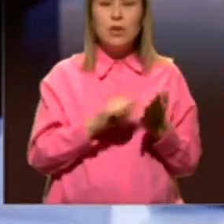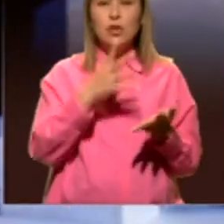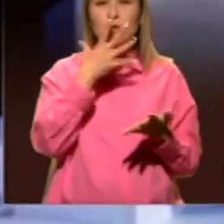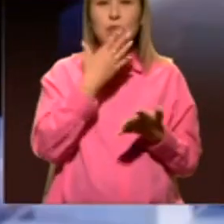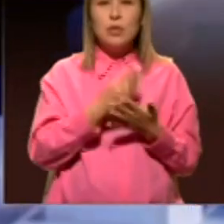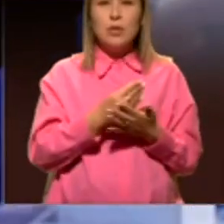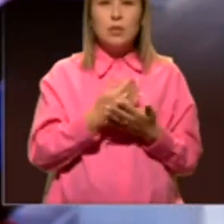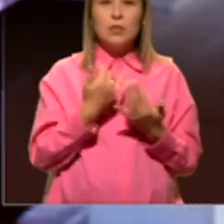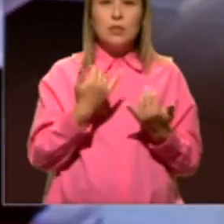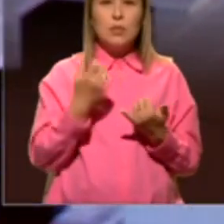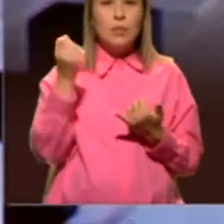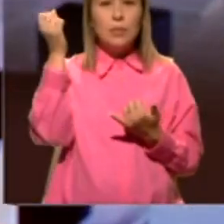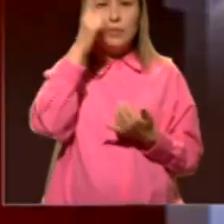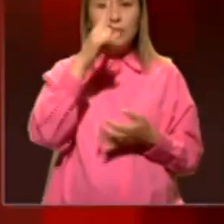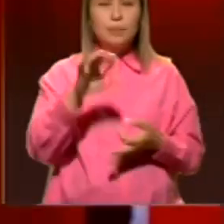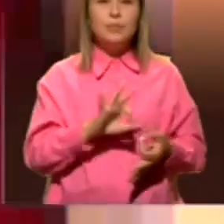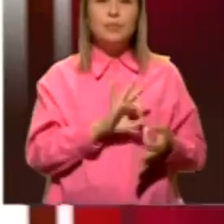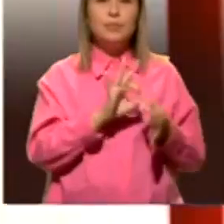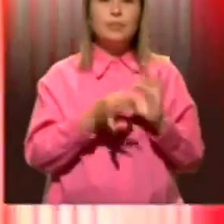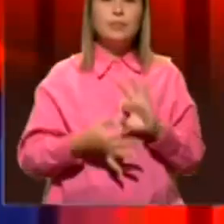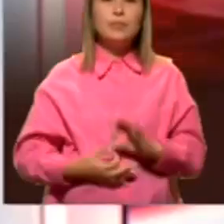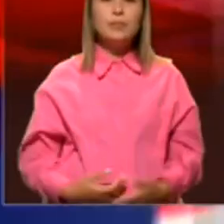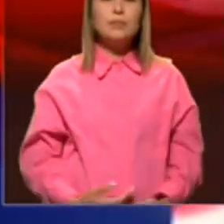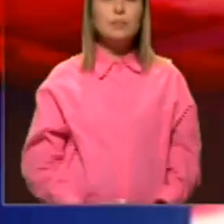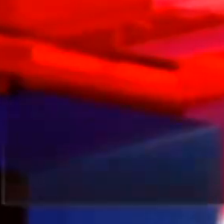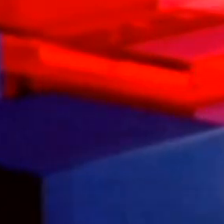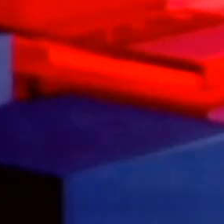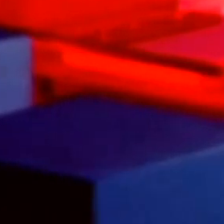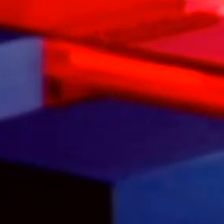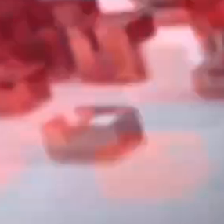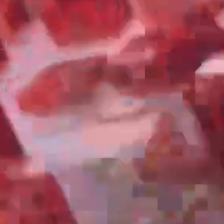сұраған тақырыпты бүгін біз талқылаймыз. Ассаламу алейкум.